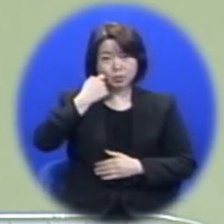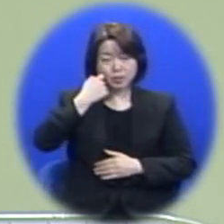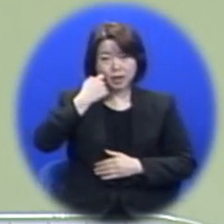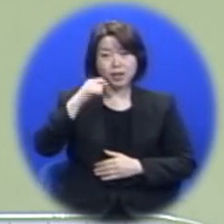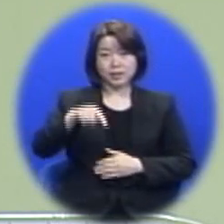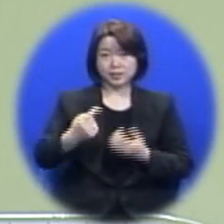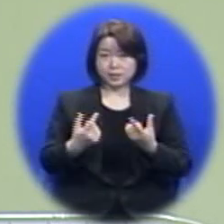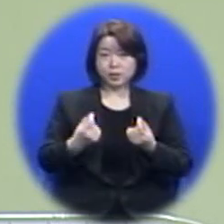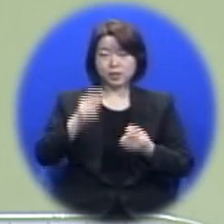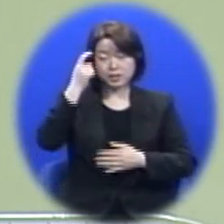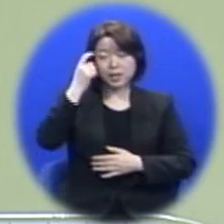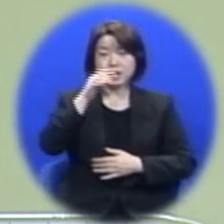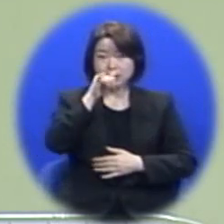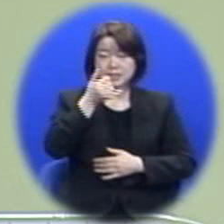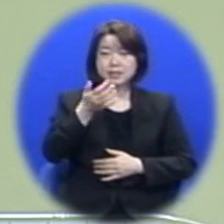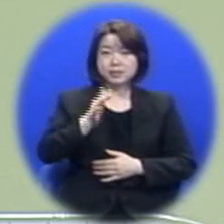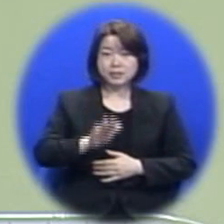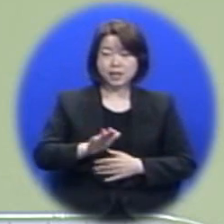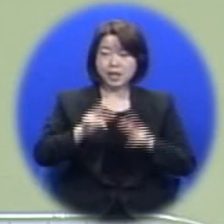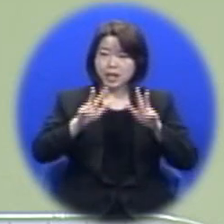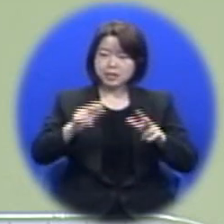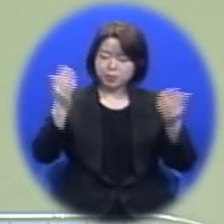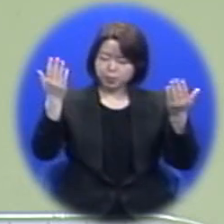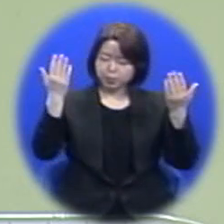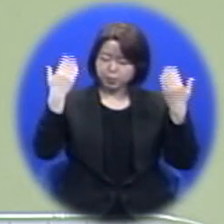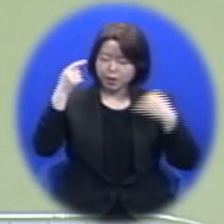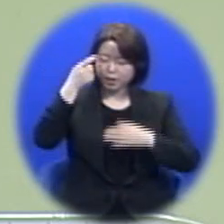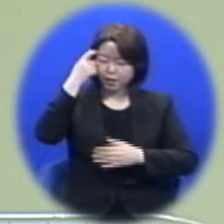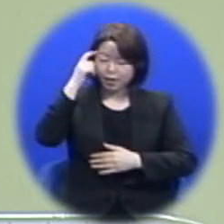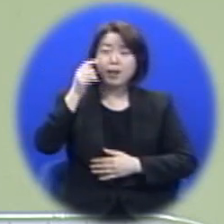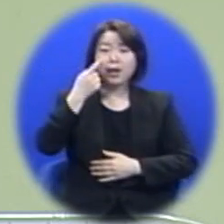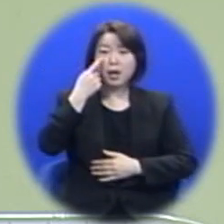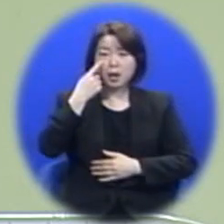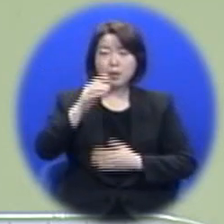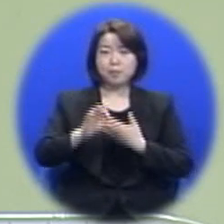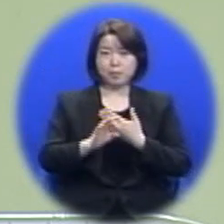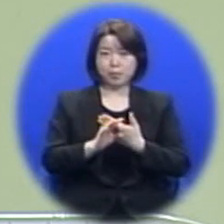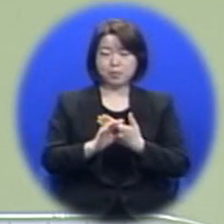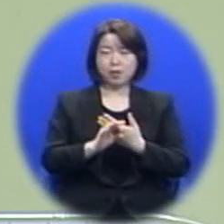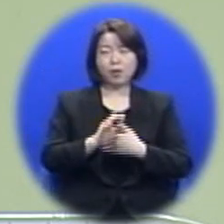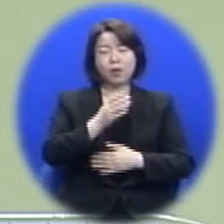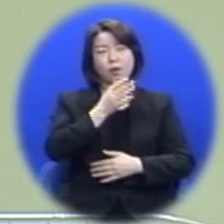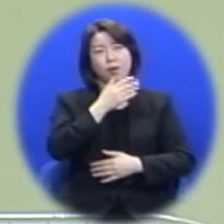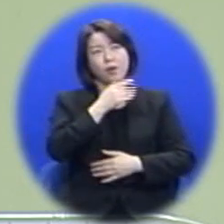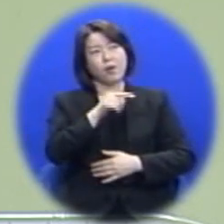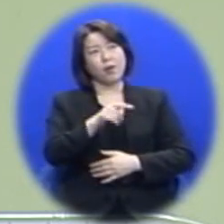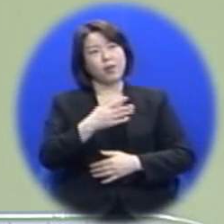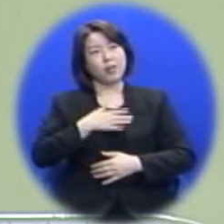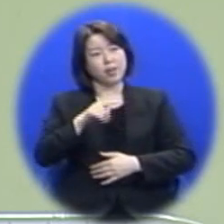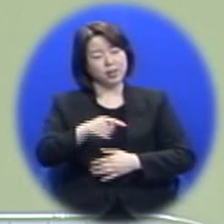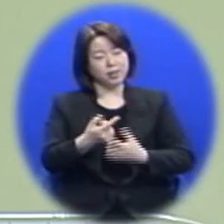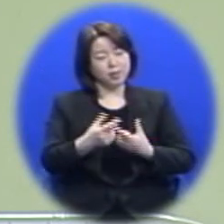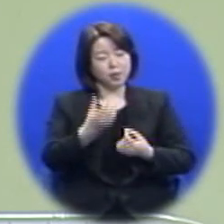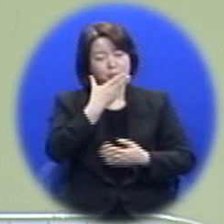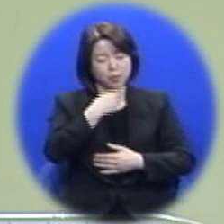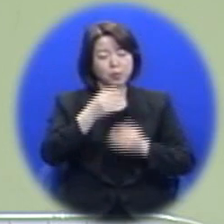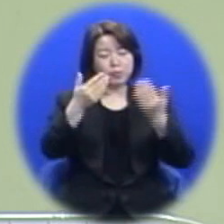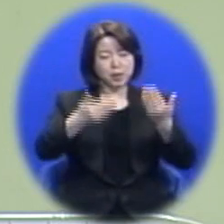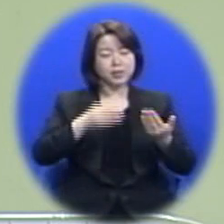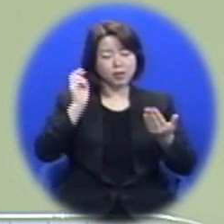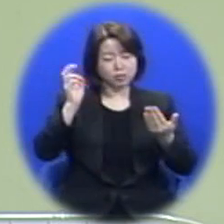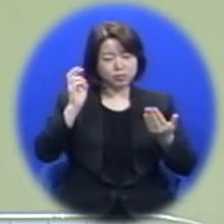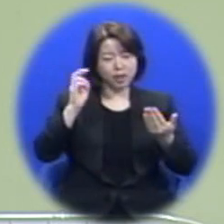생각했는데 지금 지나와 보니까 야 이런 복을 내가 받았구나 그런 생각이